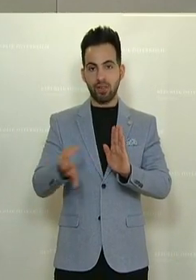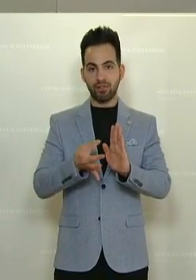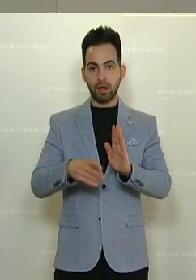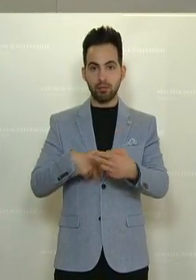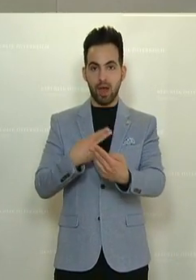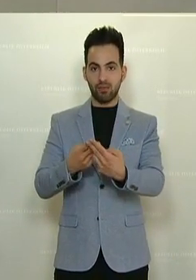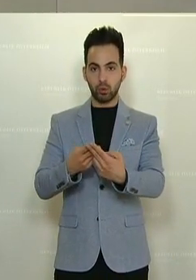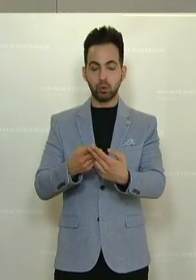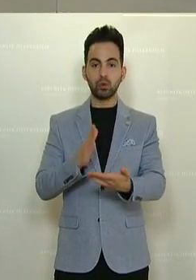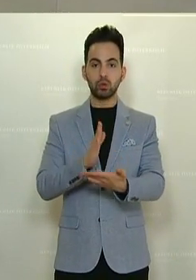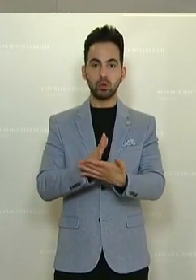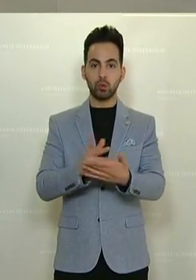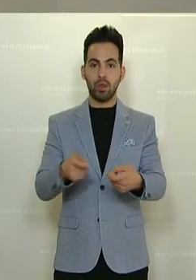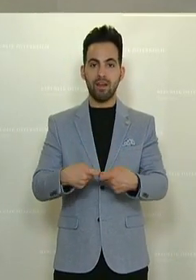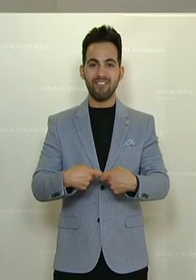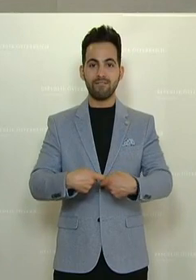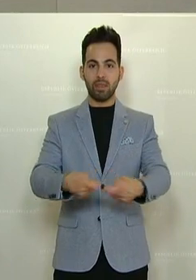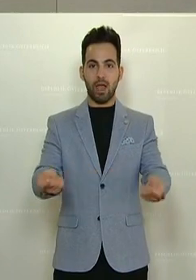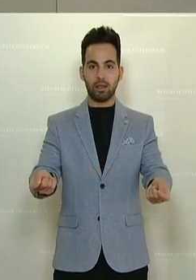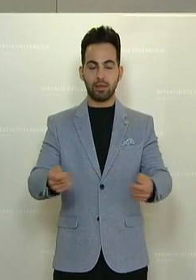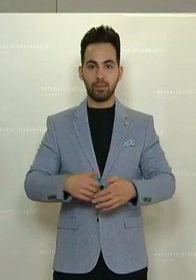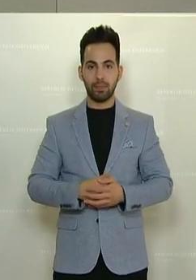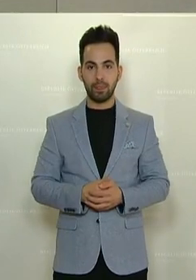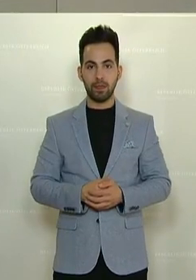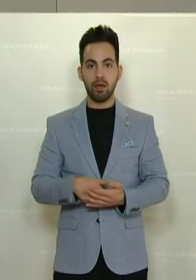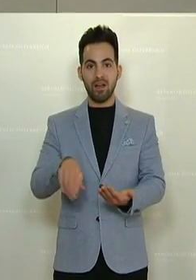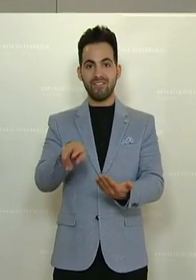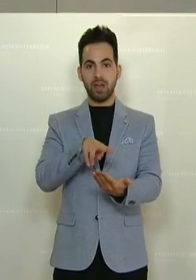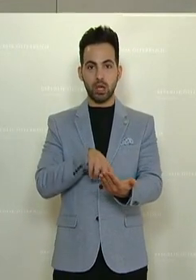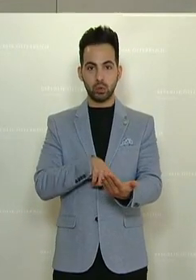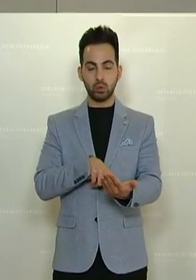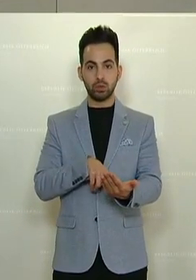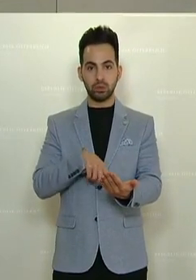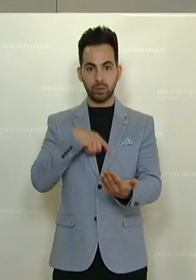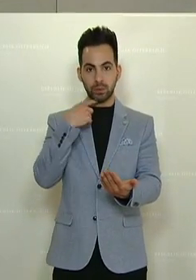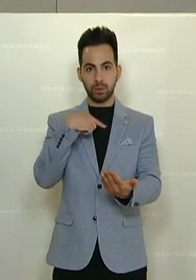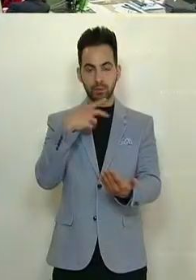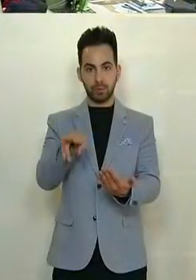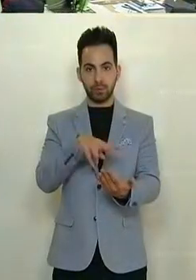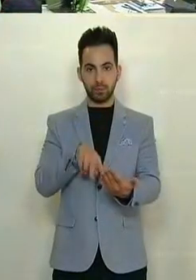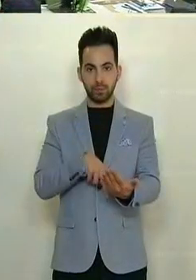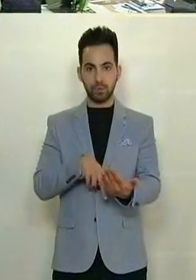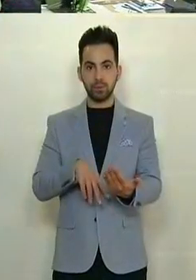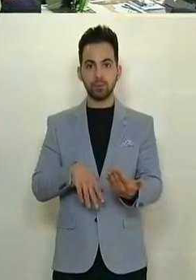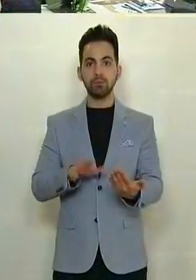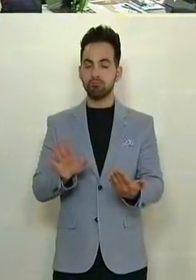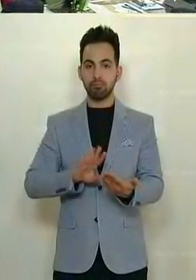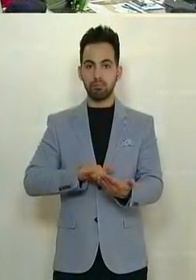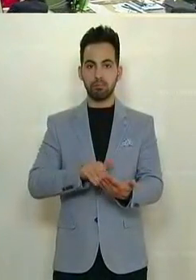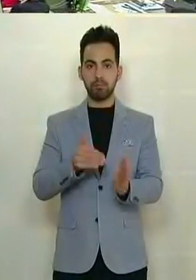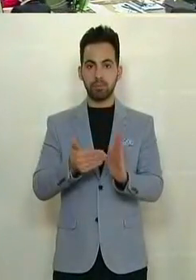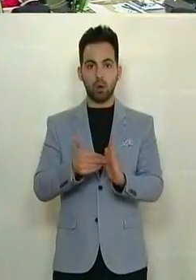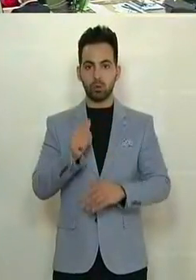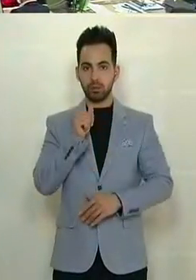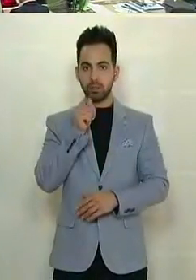Anfragebeantwortung ist bereits verteilt worden. Es ist jetzt 15 Uhr und die Tagesordnung wurde kurz unterbrochen, weil wir jetzt zu zwei kurzen Debatten